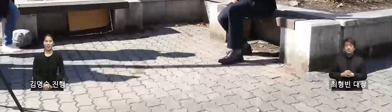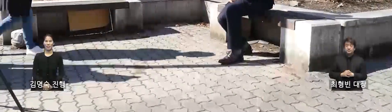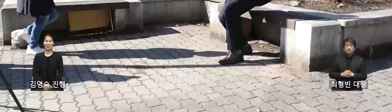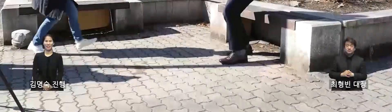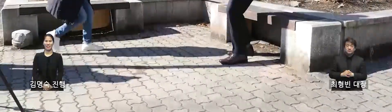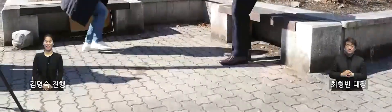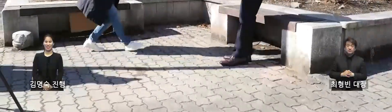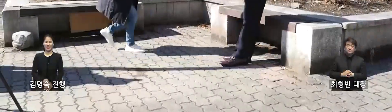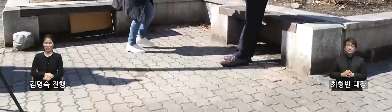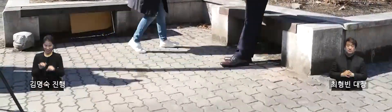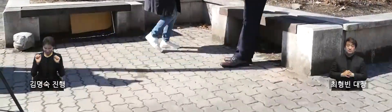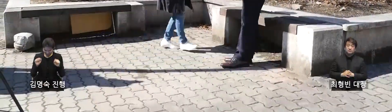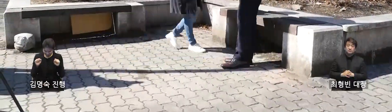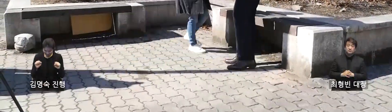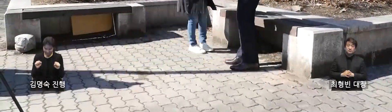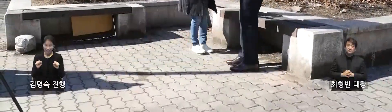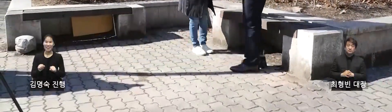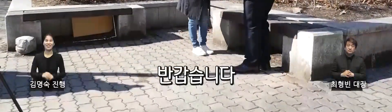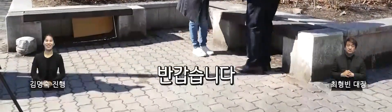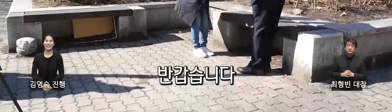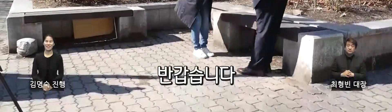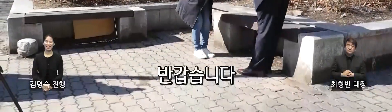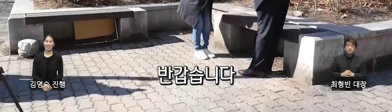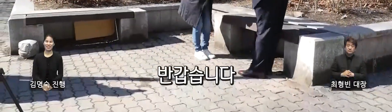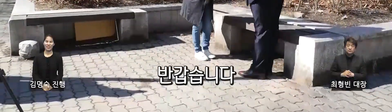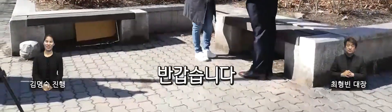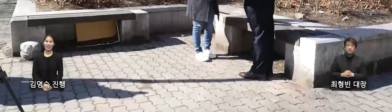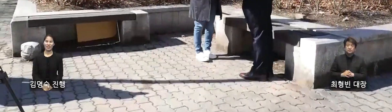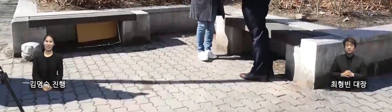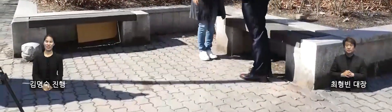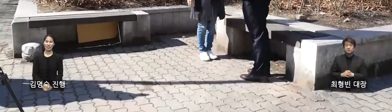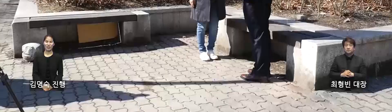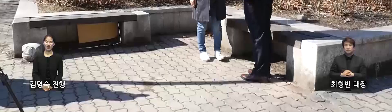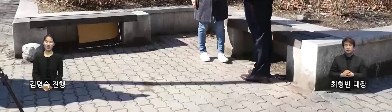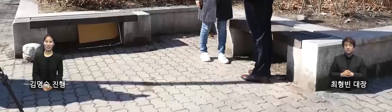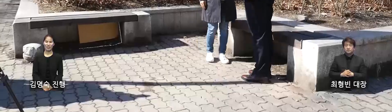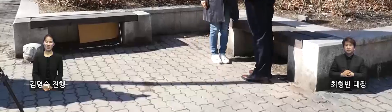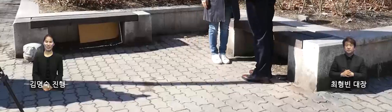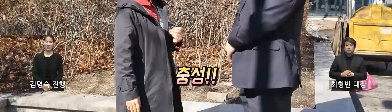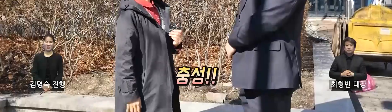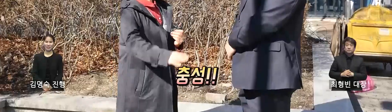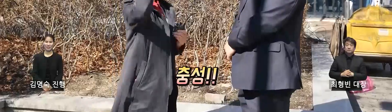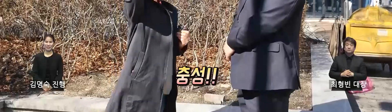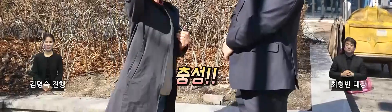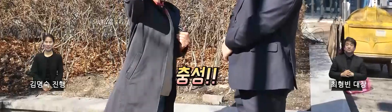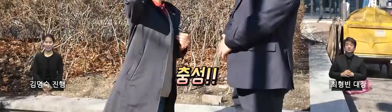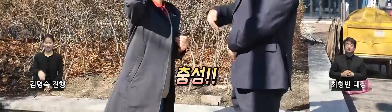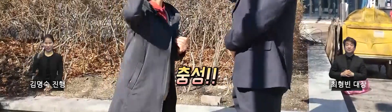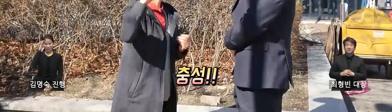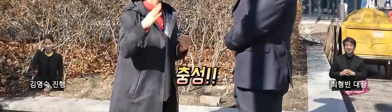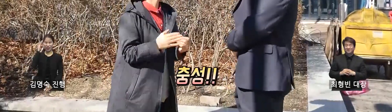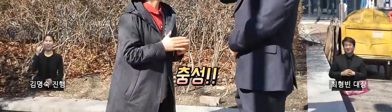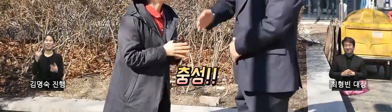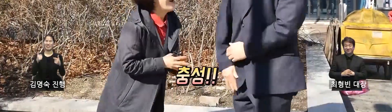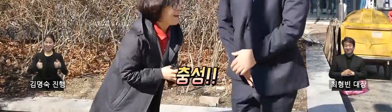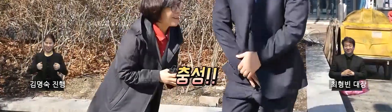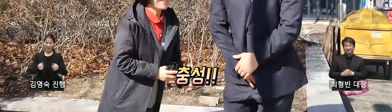아 아 안녕하세요 반갑습니다 인사를 이렇게 해야 될 것 같아요 중상